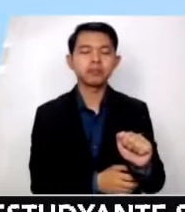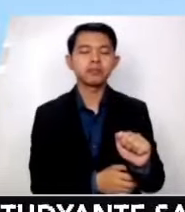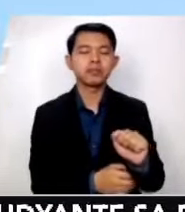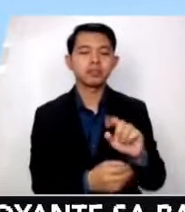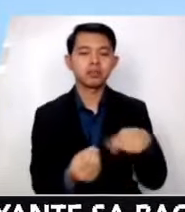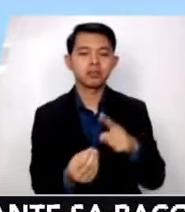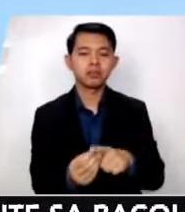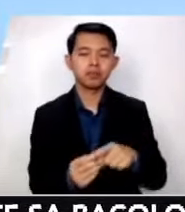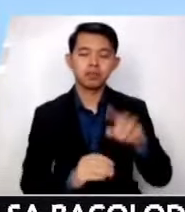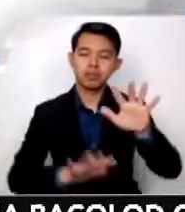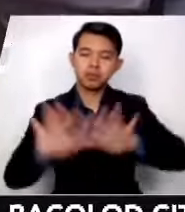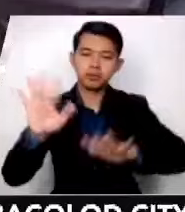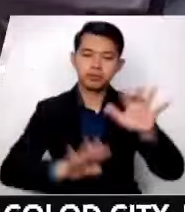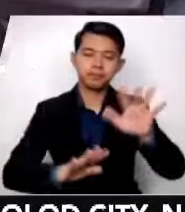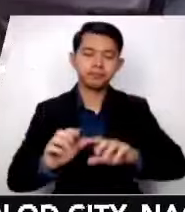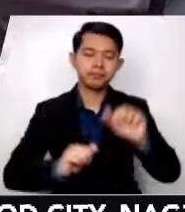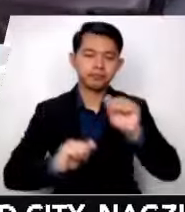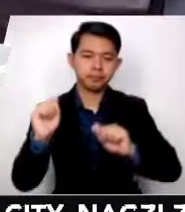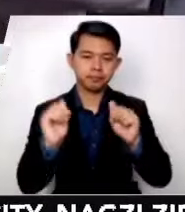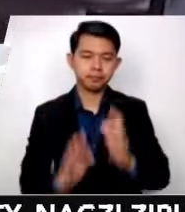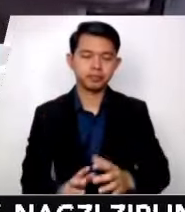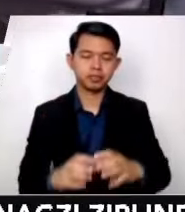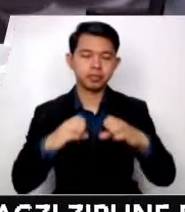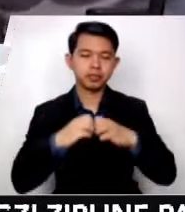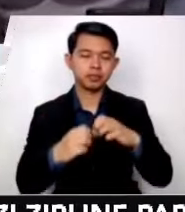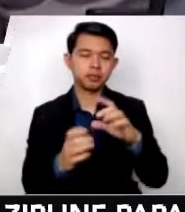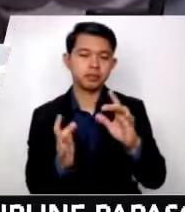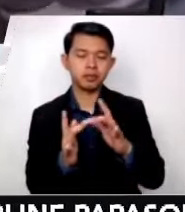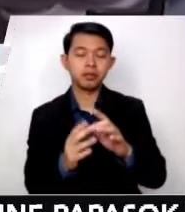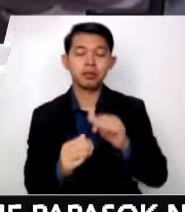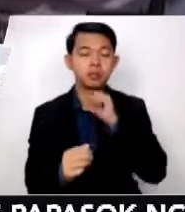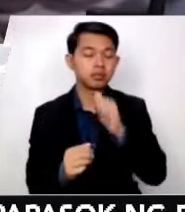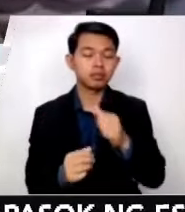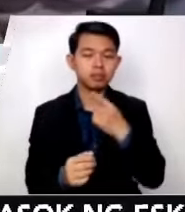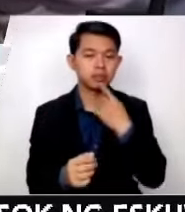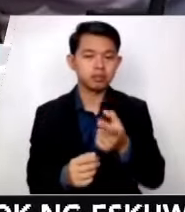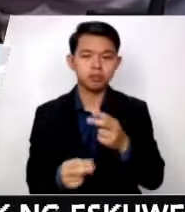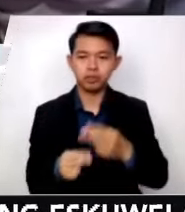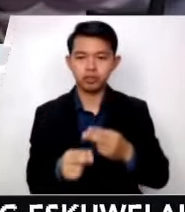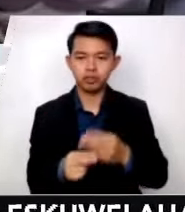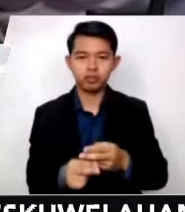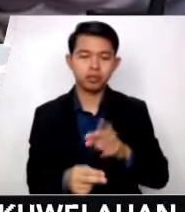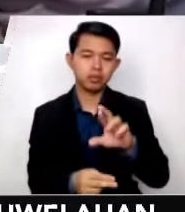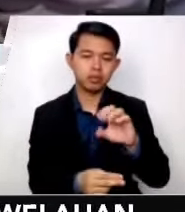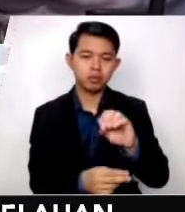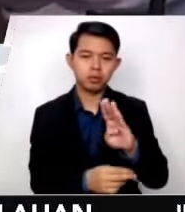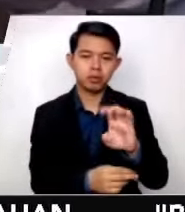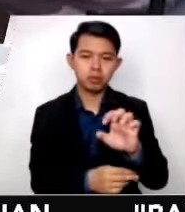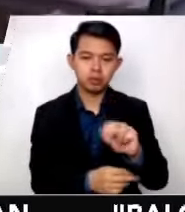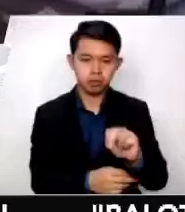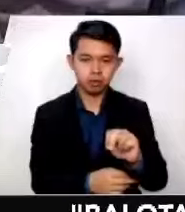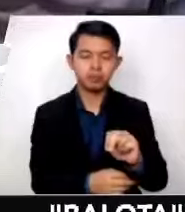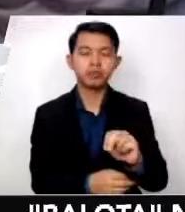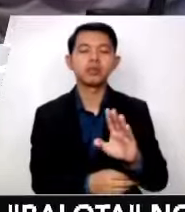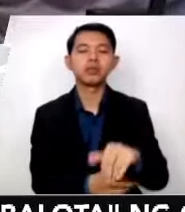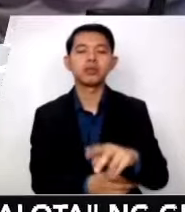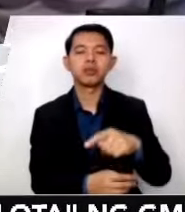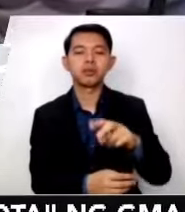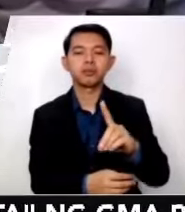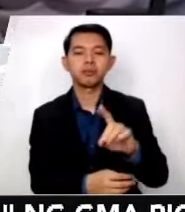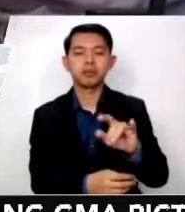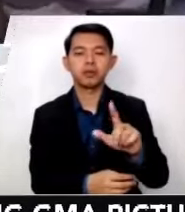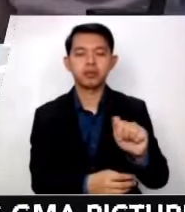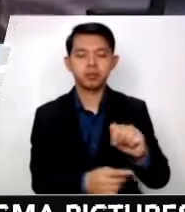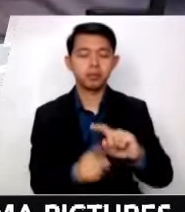GMA Network walang binanggit na pangalan si committee Chairman senator Robin Padilla pero sabi niya nais niyang mabigyang Linaw ang